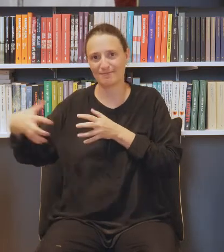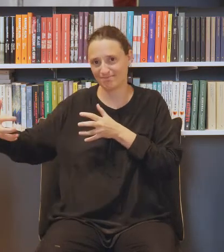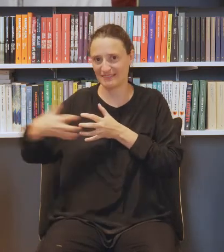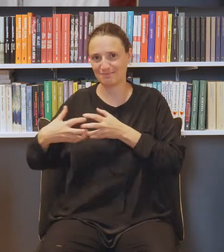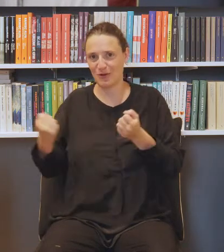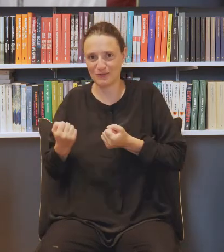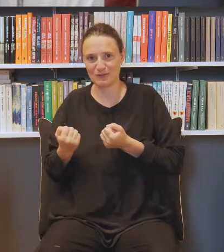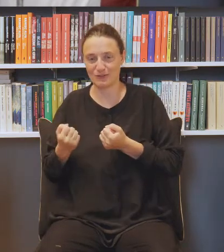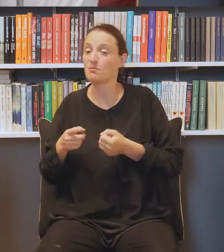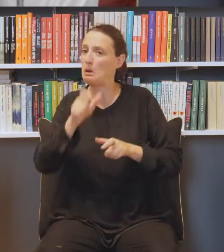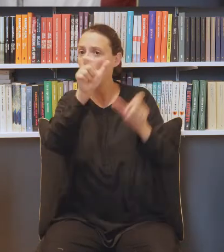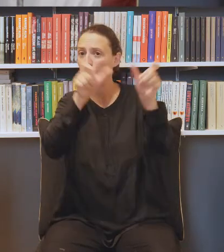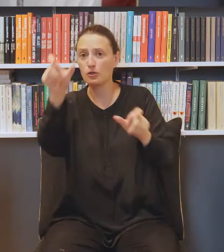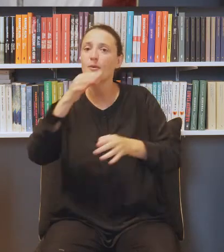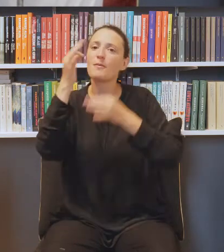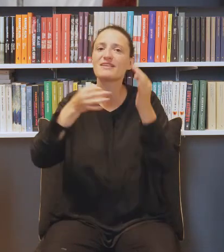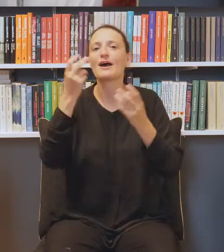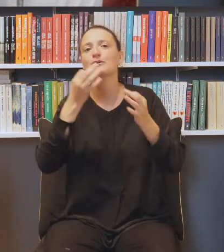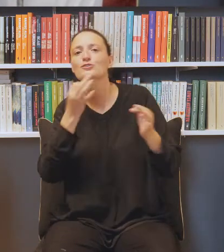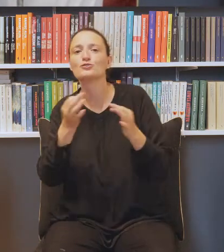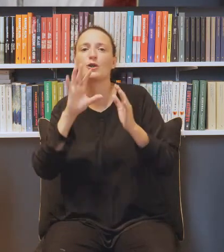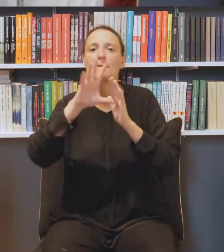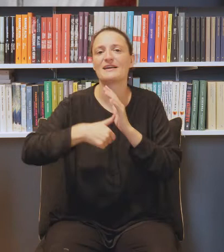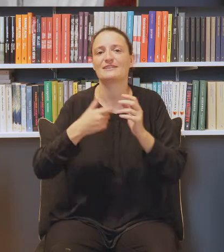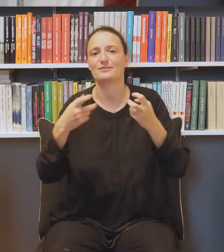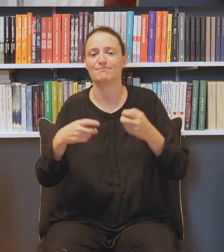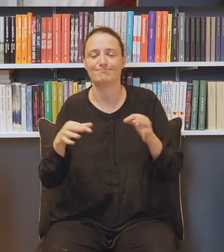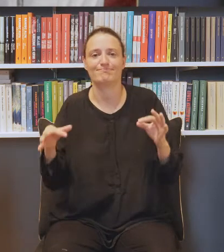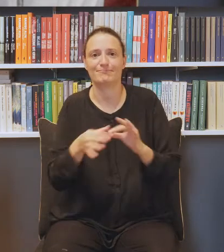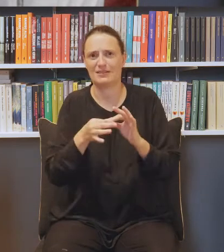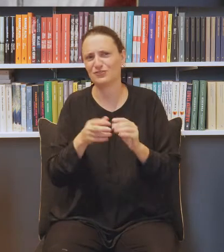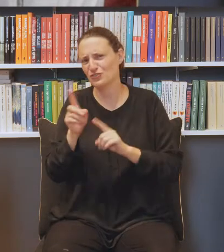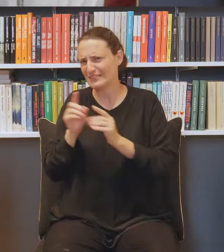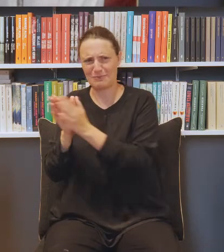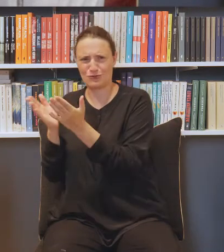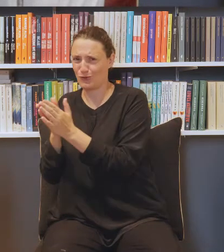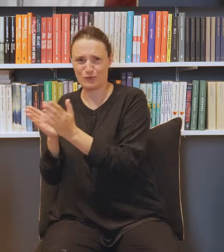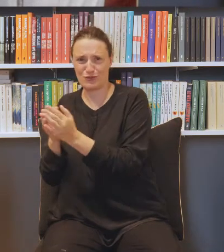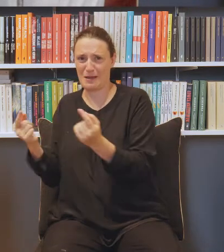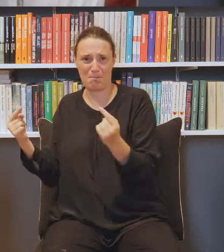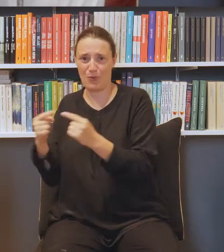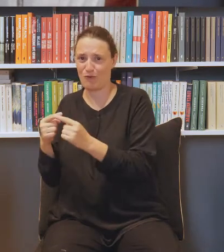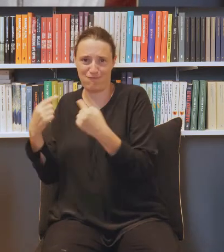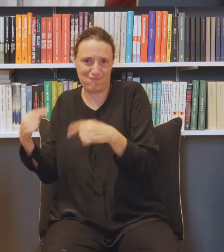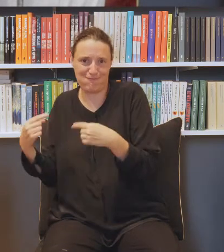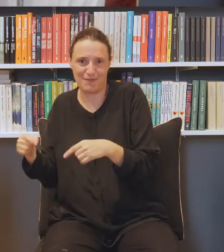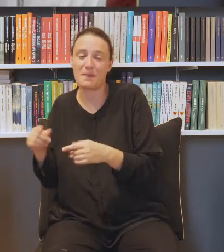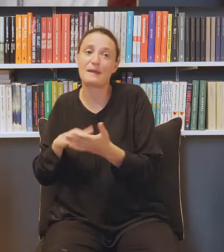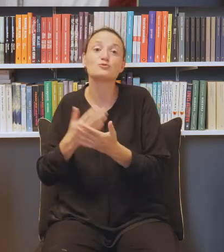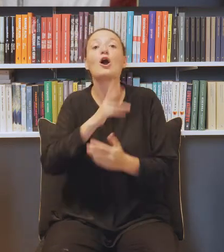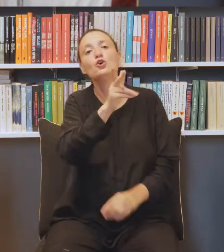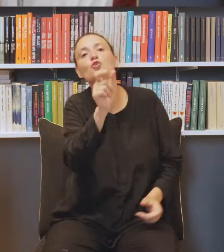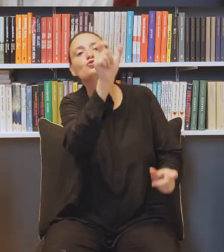też mówili różne swoje historie związane z miastem. Czasami te historie były w ogóle związane z książką, że ktoś chciał powiedzieć, gdzie tam